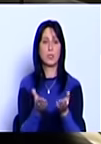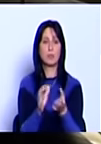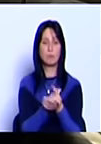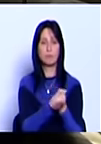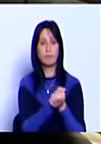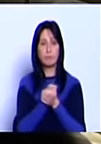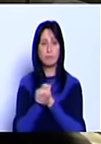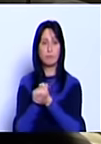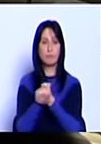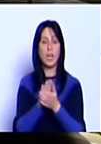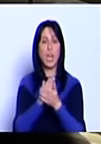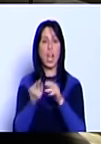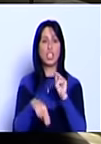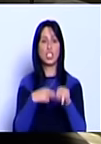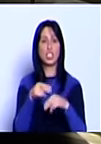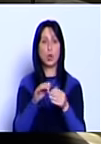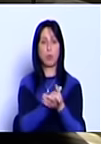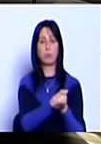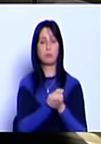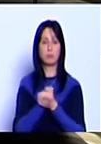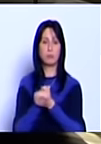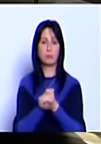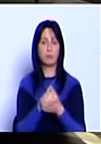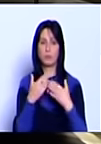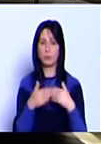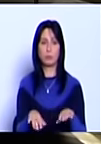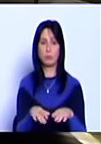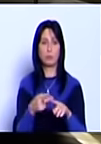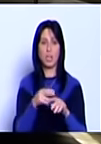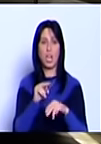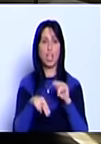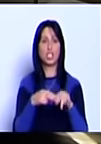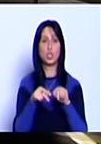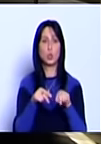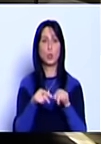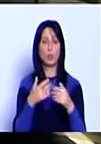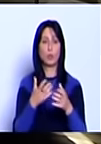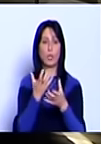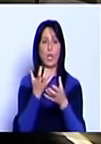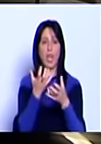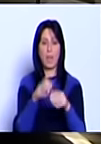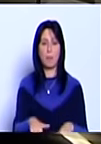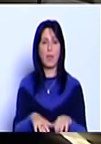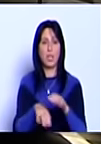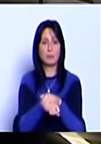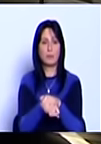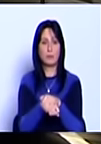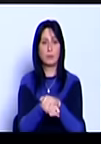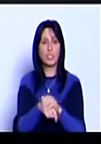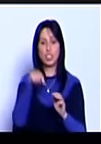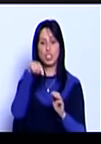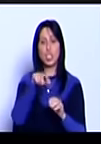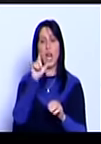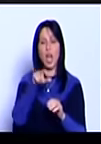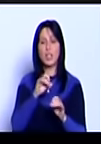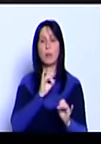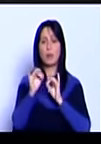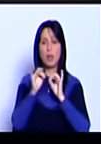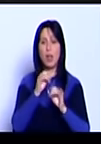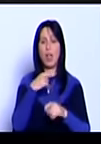ხელშეკრულება რო გაქვს შენ ჯგუფურობის და კოალიციურობის ამეთ ხელშეკრული გაქვს იქ შიგნით ჩვენ შეიძლება ადამიანებს